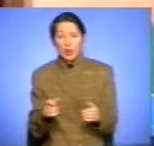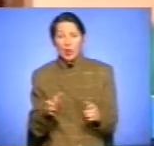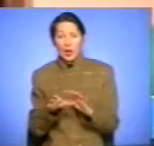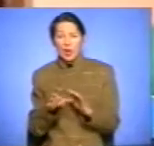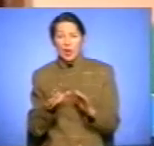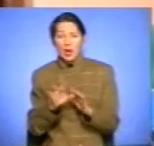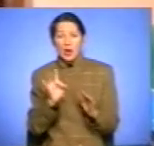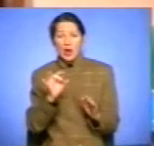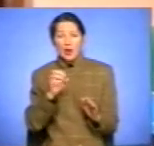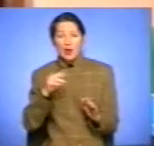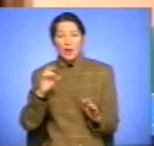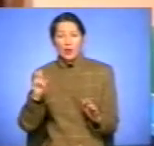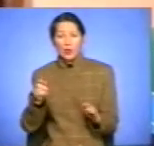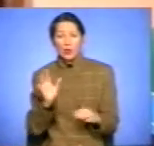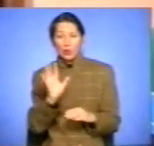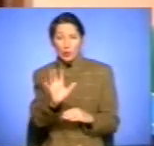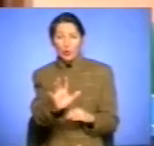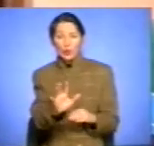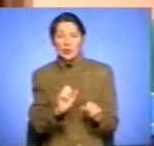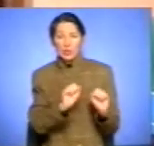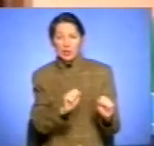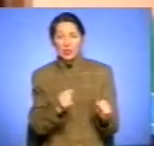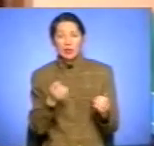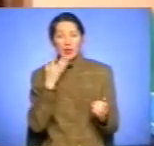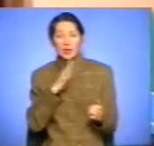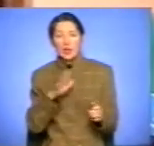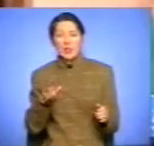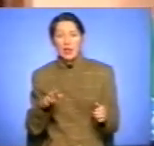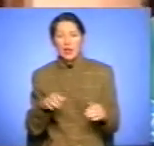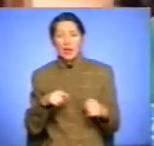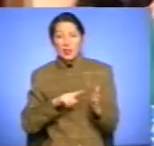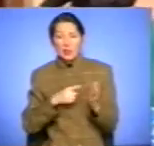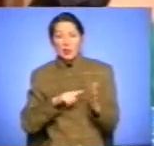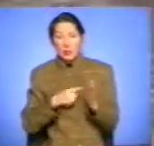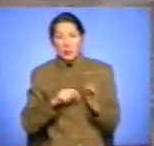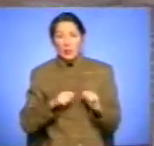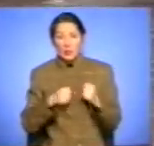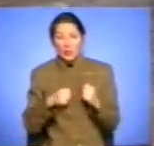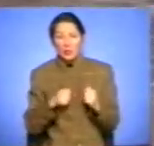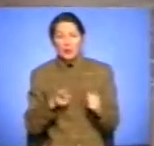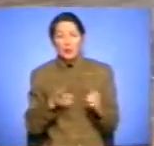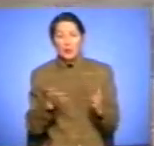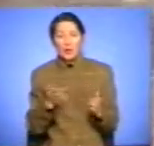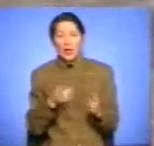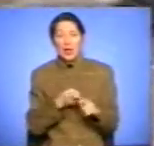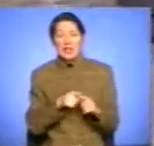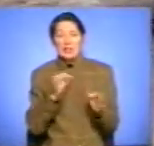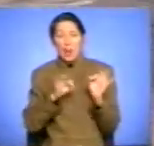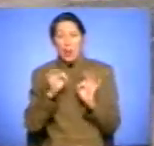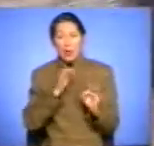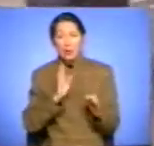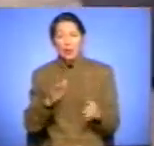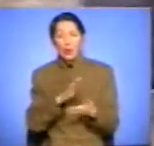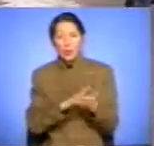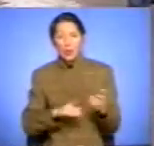якщо напружуватись безумовно можливо буде менше отримувати ну це важко тут пояснити міської ради знадобляться вам і впродовж